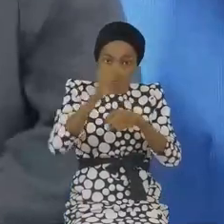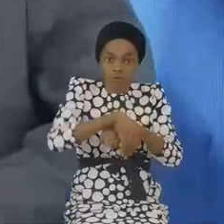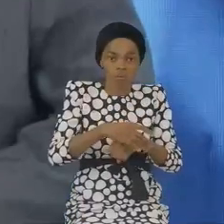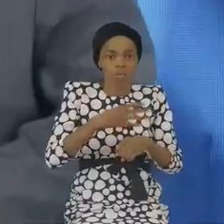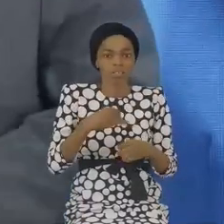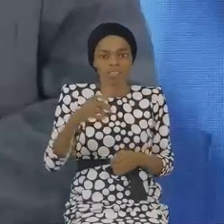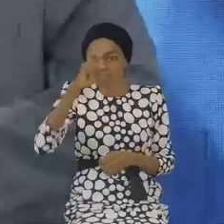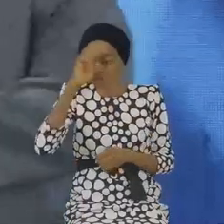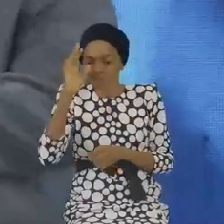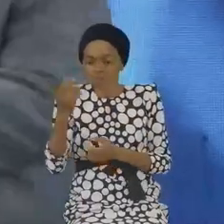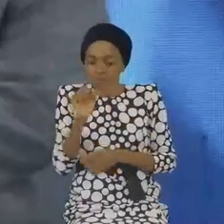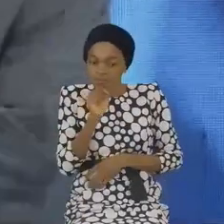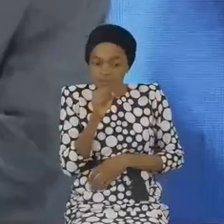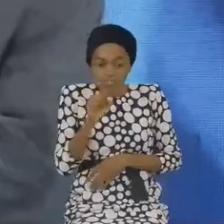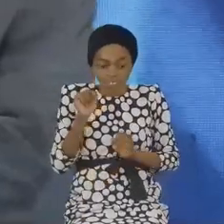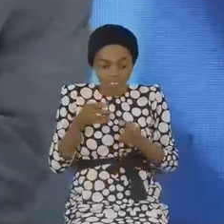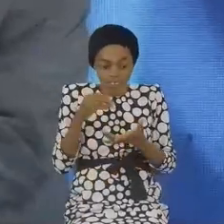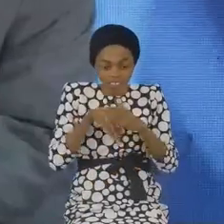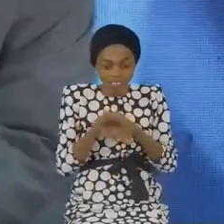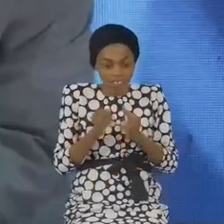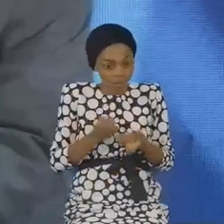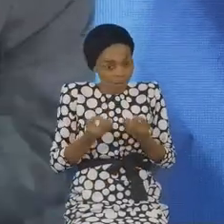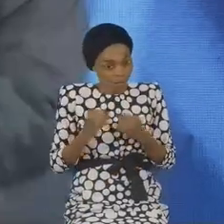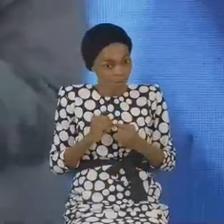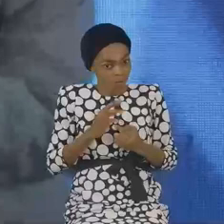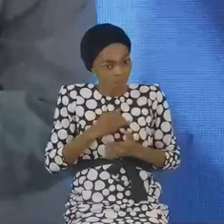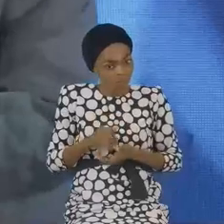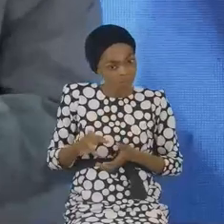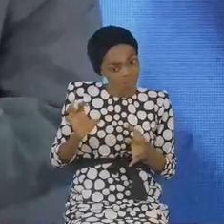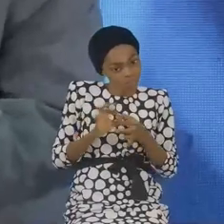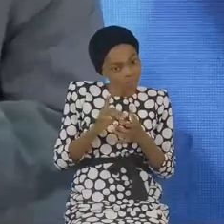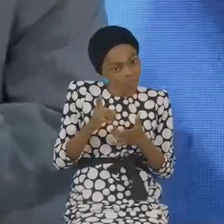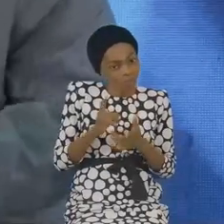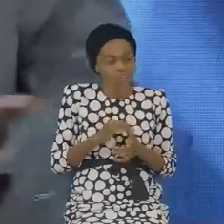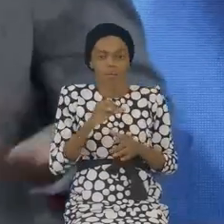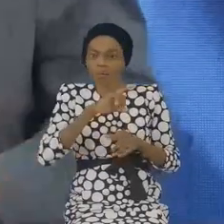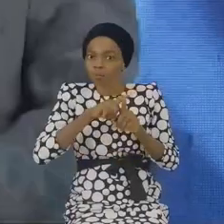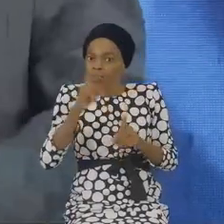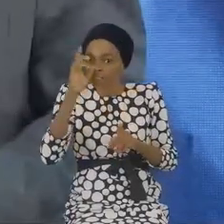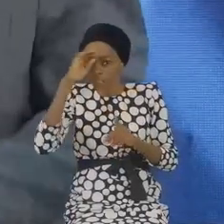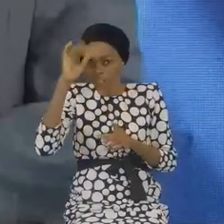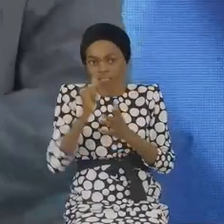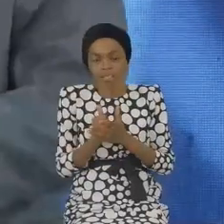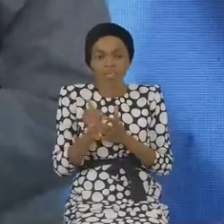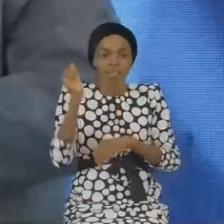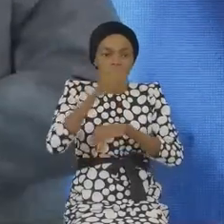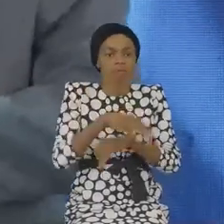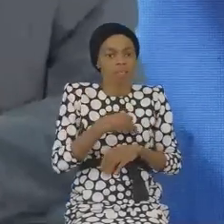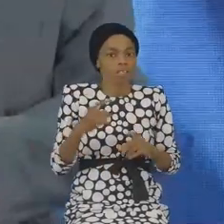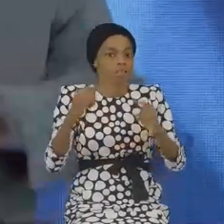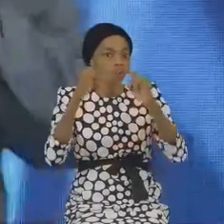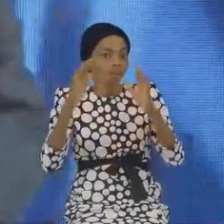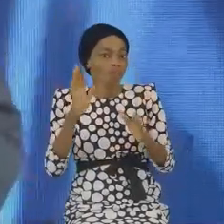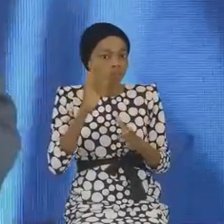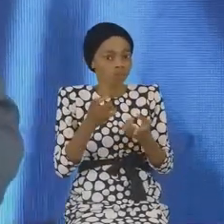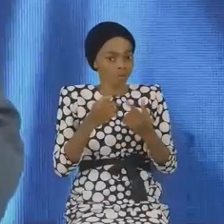porte. Est-ce qu'on peut entrer? Est-ce qu'on peut vivre dedans? Est-ce qu'on peut vivre en toi? Celui qui vaincra et les Amalécites vont venir et vont vouloir